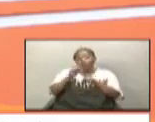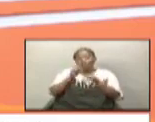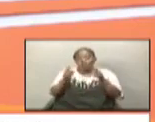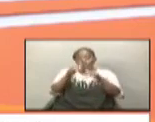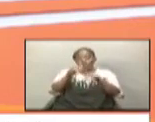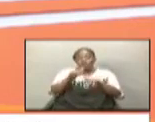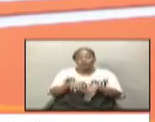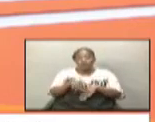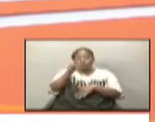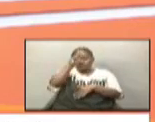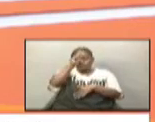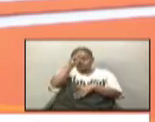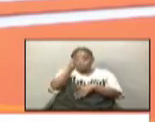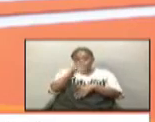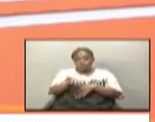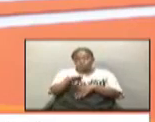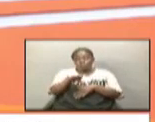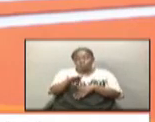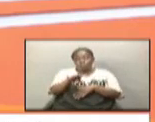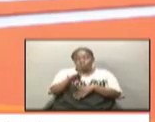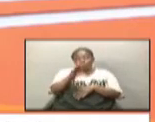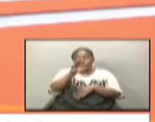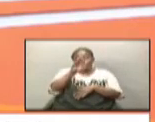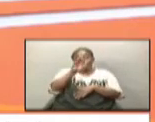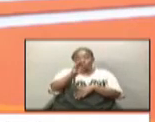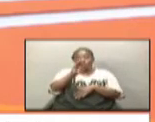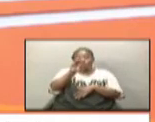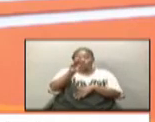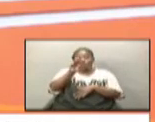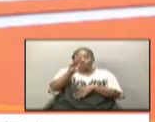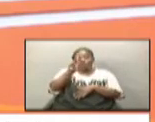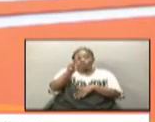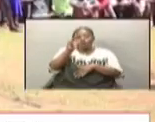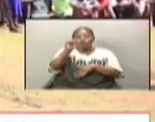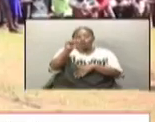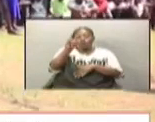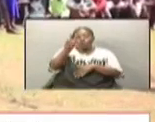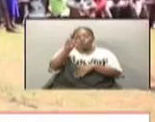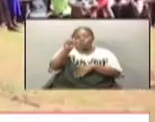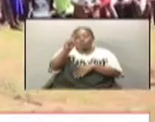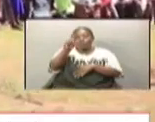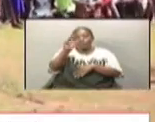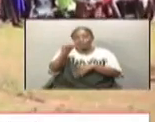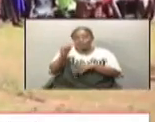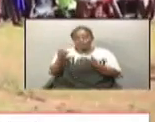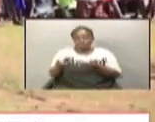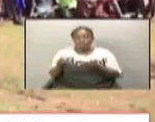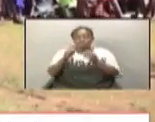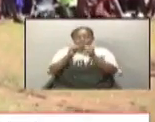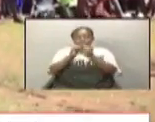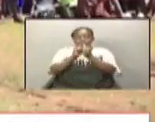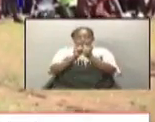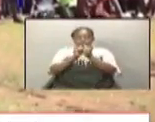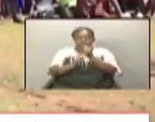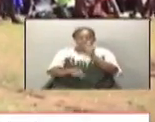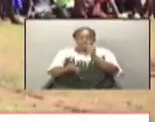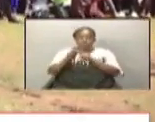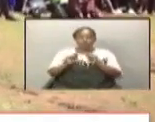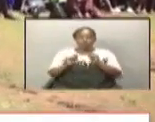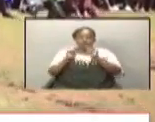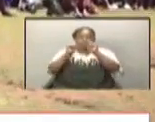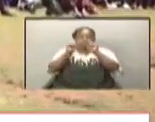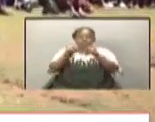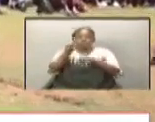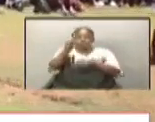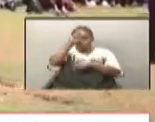ku kyalo buka weka ena misindwa ebyo kumene yiku yabakongo bazo kuva mitundu byegwanga ebenyero lobeye ku